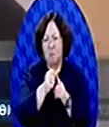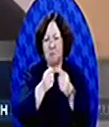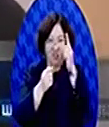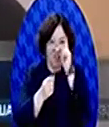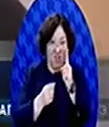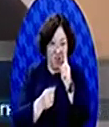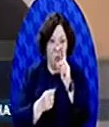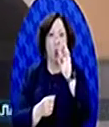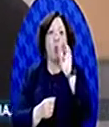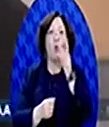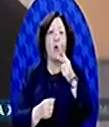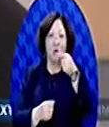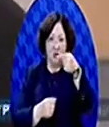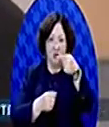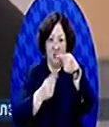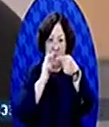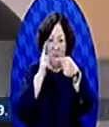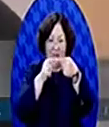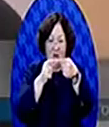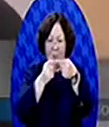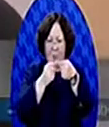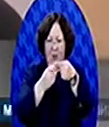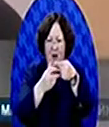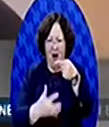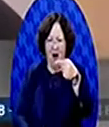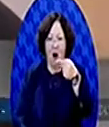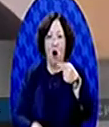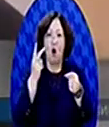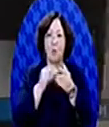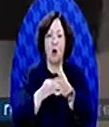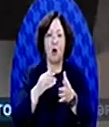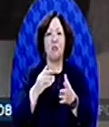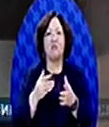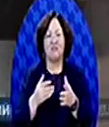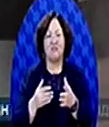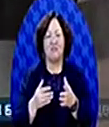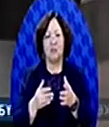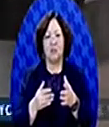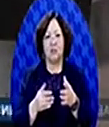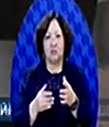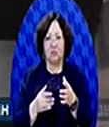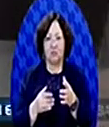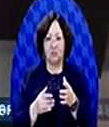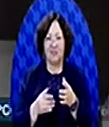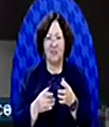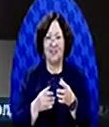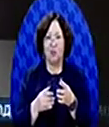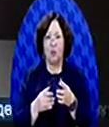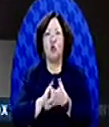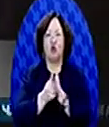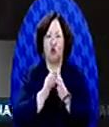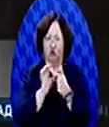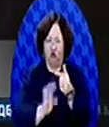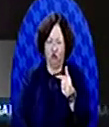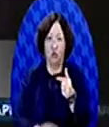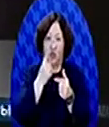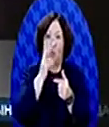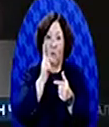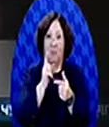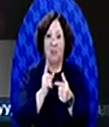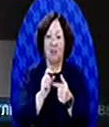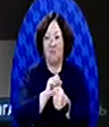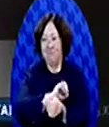асуудлаас болоод энийг бол хийхэд бас тодорхой хэмжээгээр хүндрэлтэй байсан. Би ч өөрөө төрийн байгууллагт ажилладаг хүн, янз янзын алтан бичиг, дээрэс нь